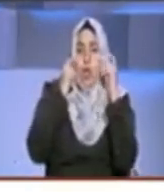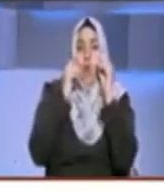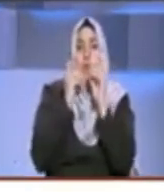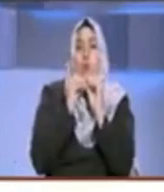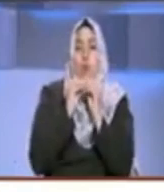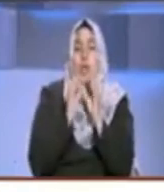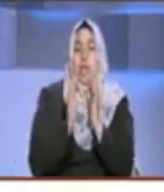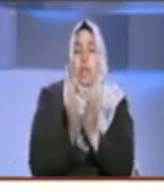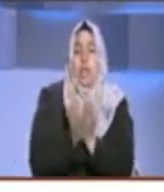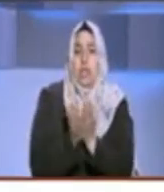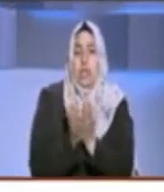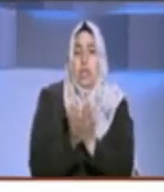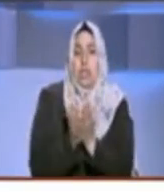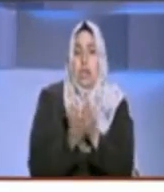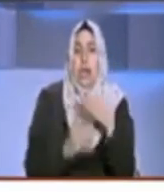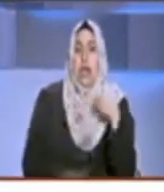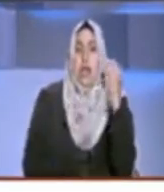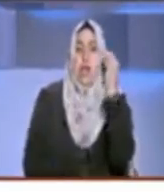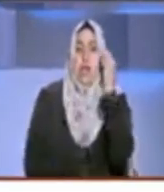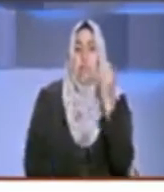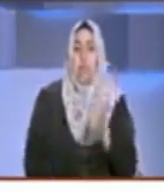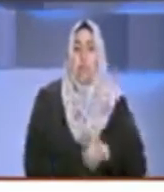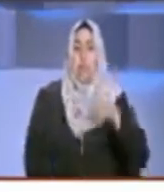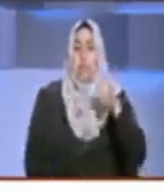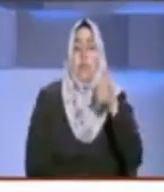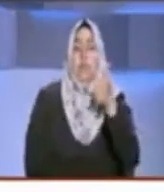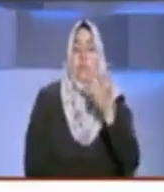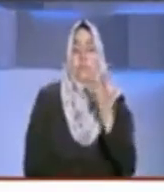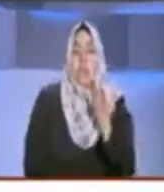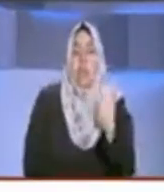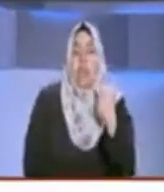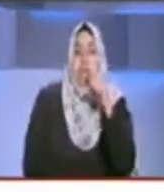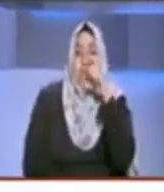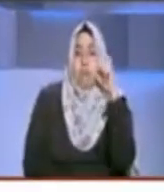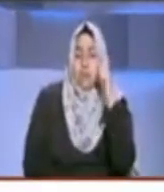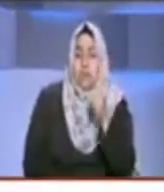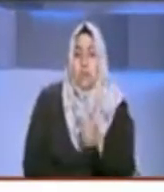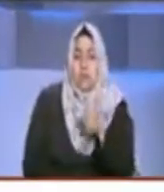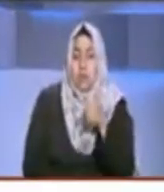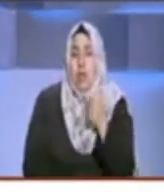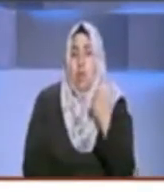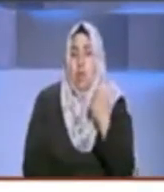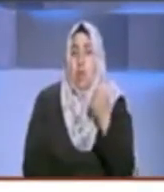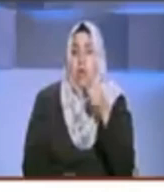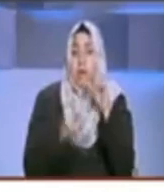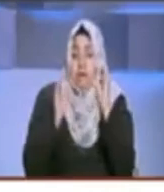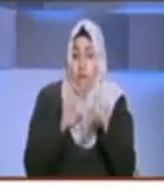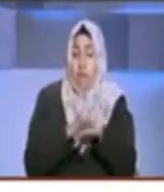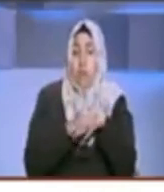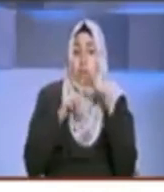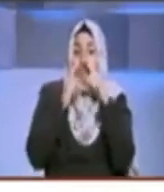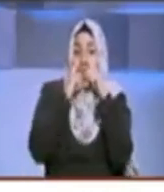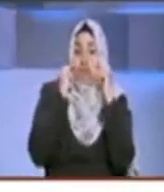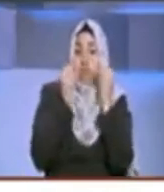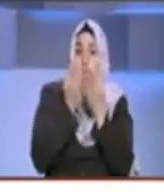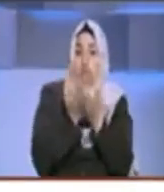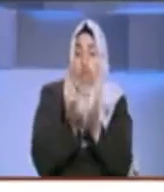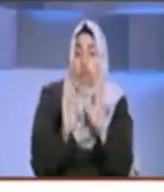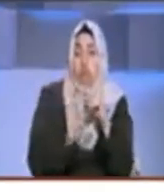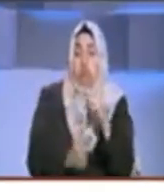ارتديها إزاي وألاحها إزاي؟ والحاجة اللي جاية بقى من الدولة، من سياسة الدولة، هو هل سيتم توفير كمامات بصفة